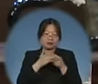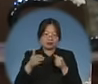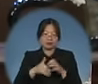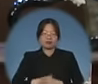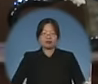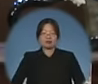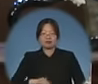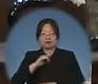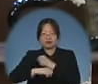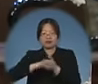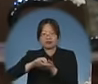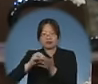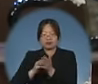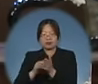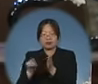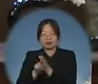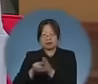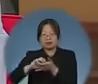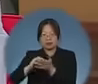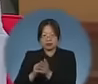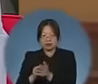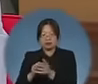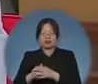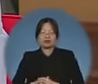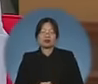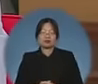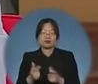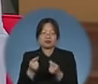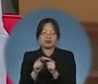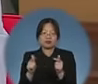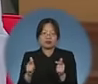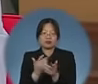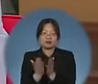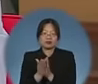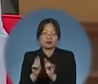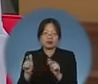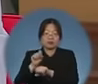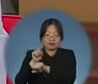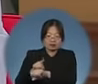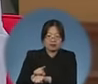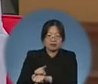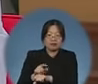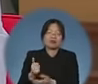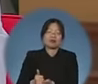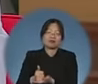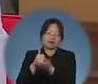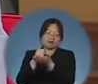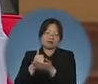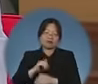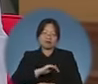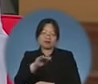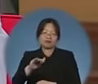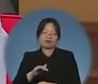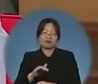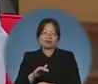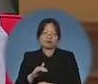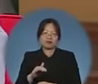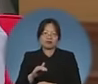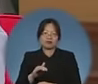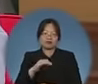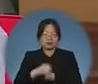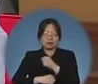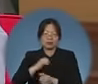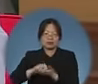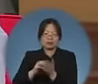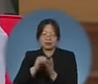그렇죠. 자유도와 신뢰도. 그러니까 이런 것 그리고 다양성에 대한 어떤 존중. 우리 같은 또